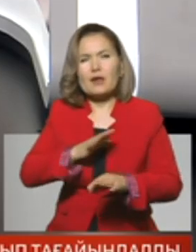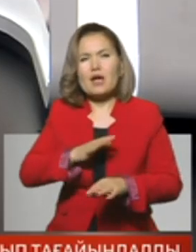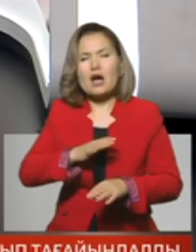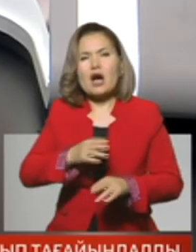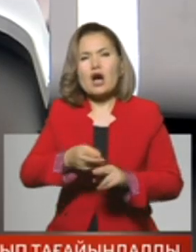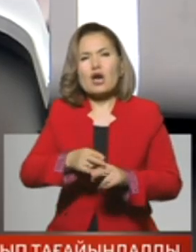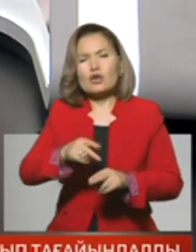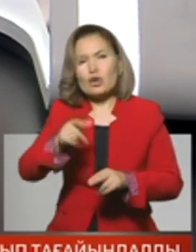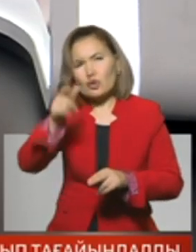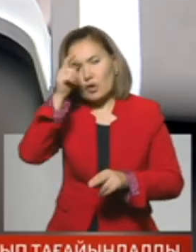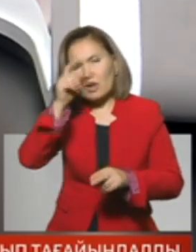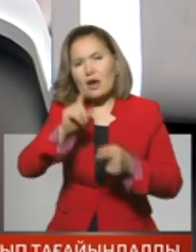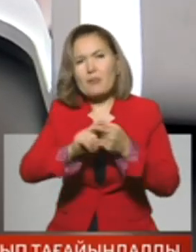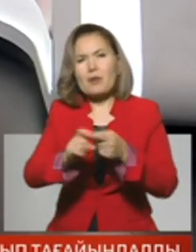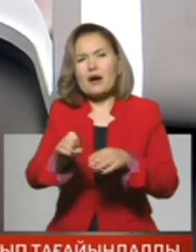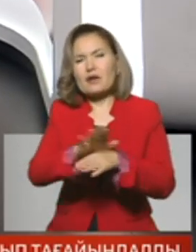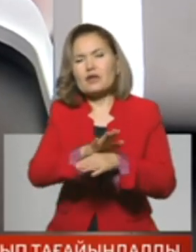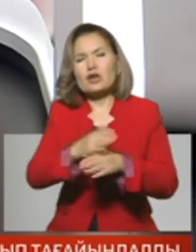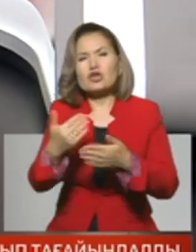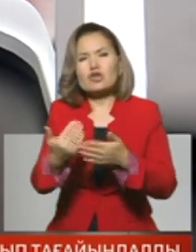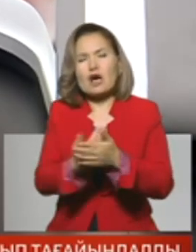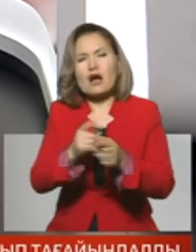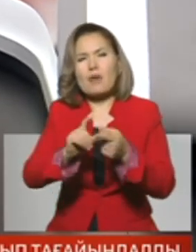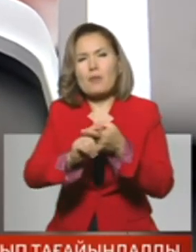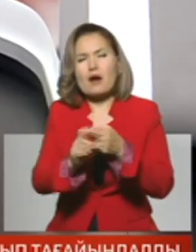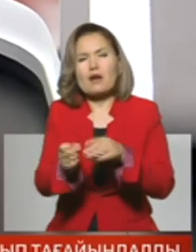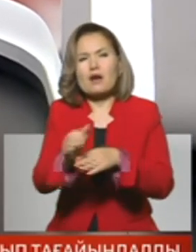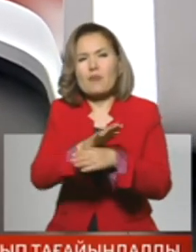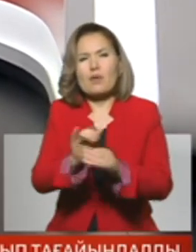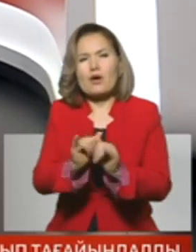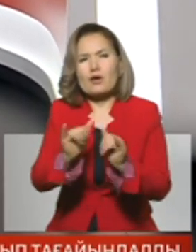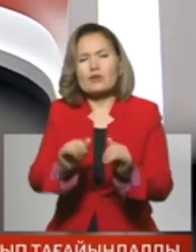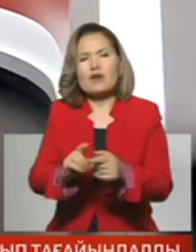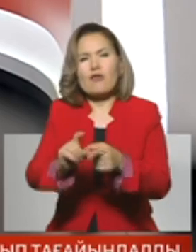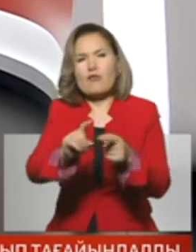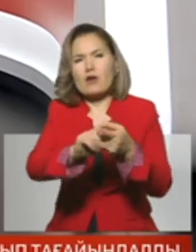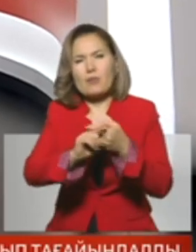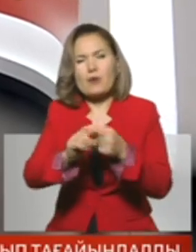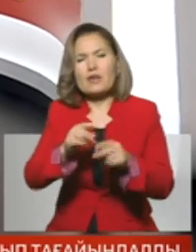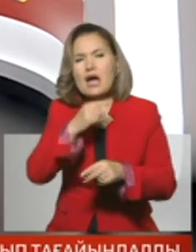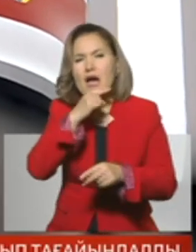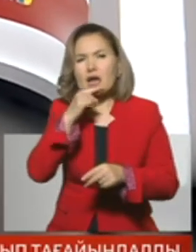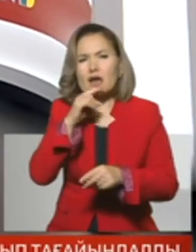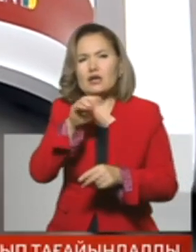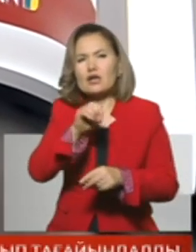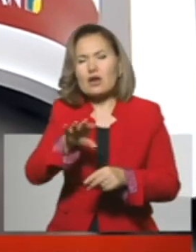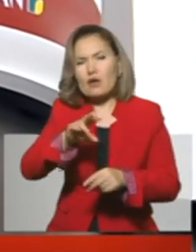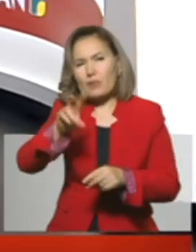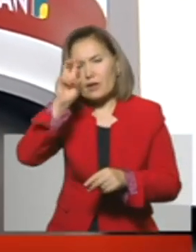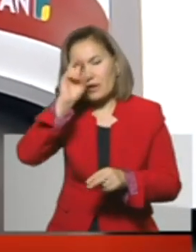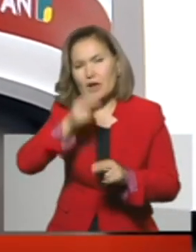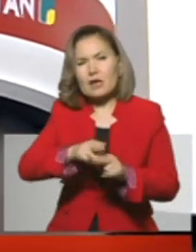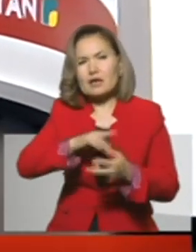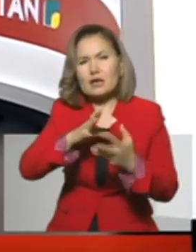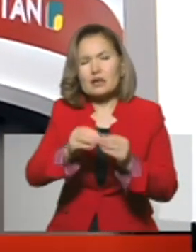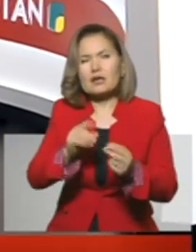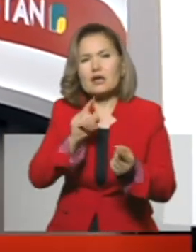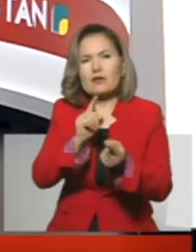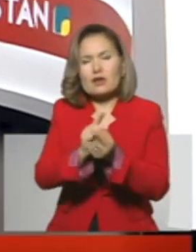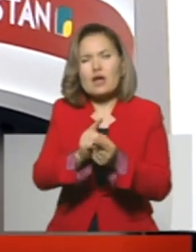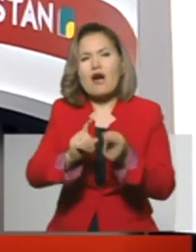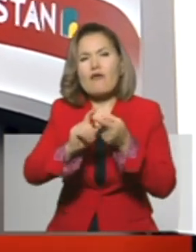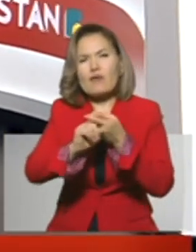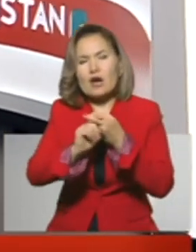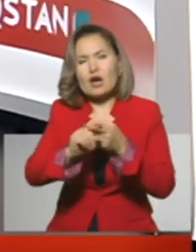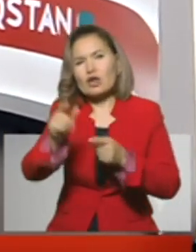Түркияда коронавирустың жаңа XEC варианты тарала бастады. Бұған дейін Ресей мен Еуропа елдерінде ғана кездескен